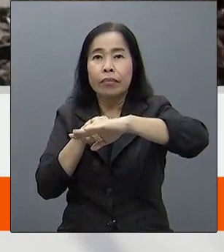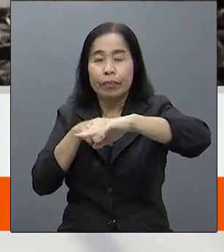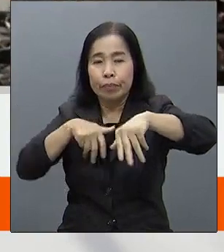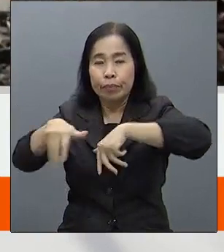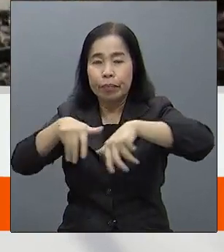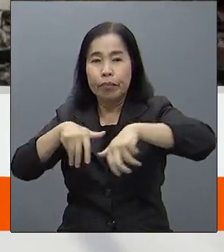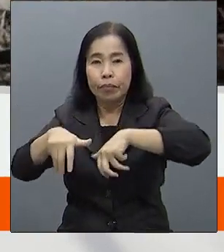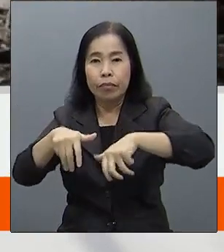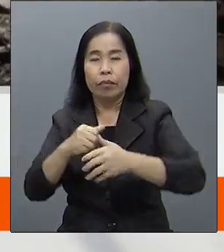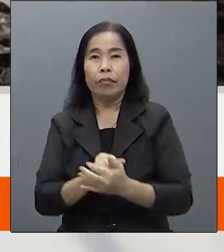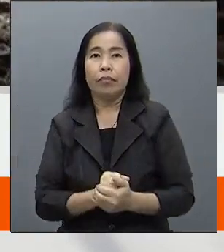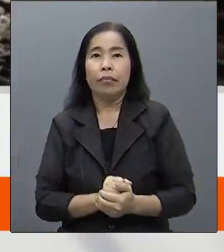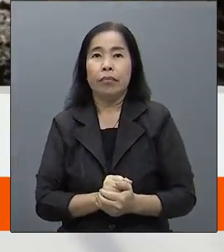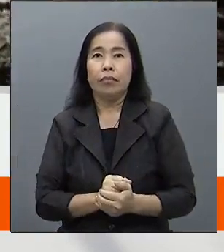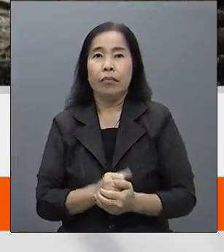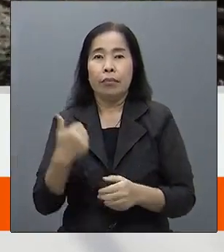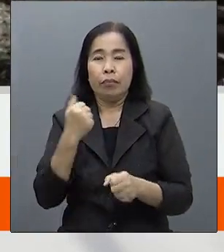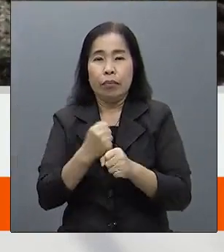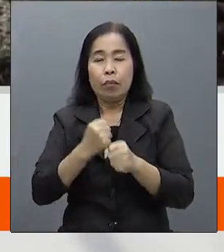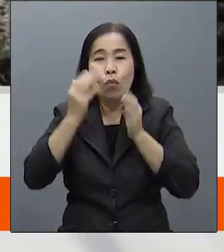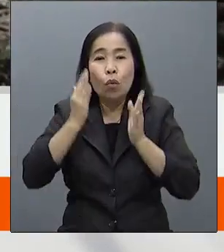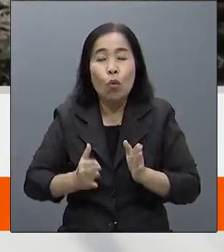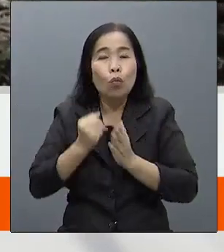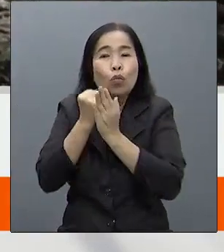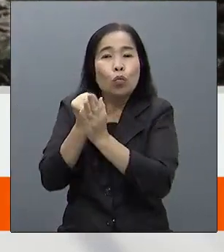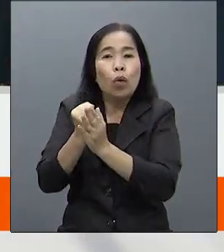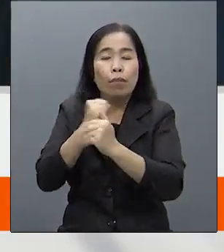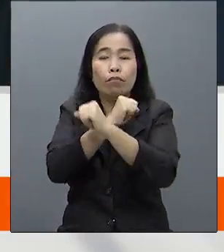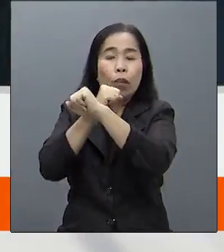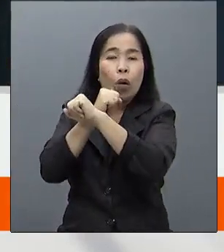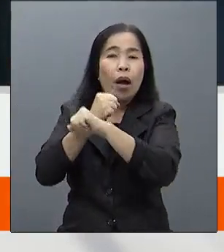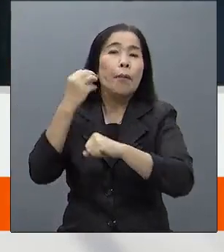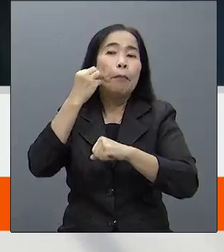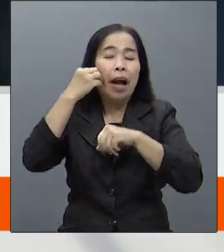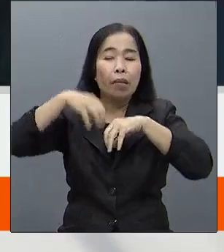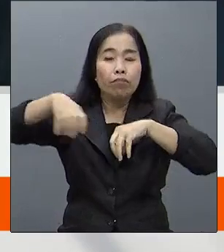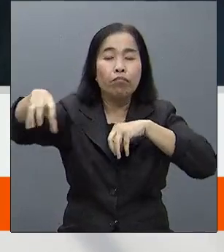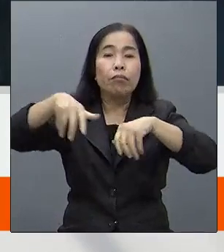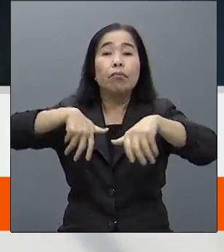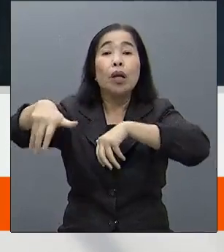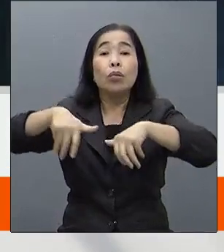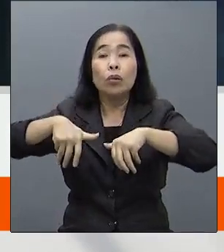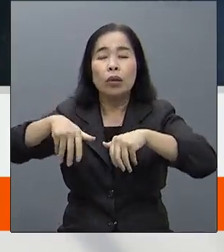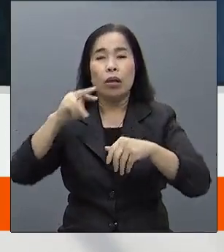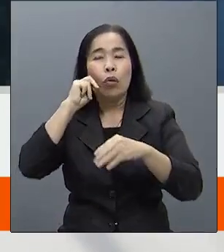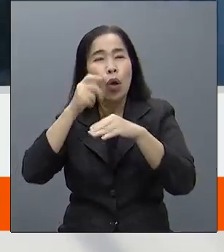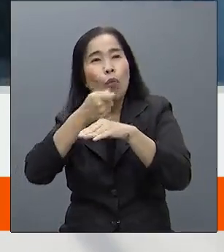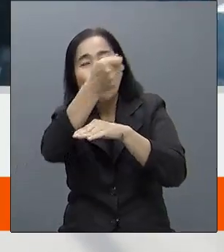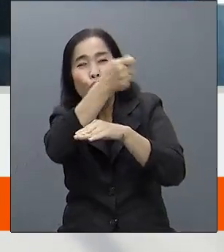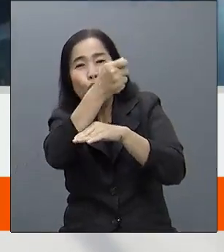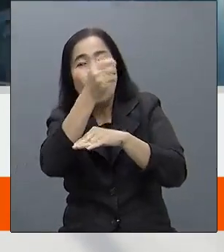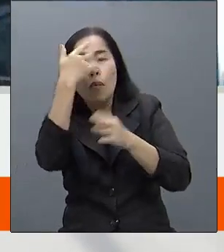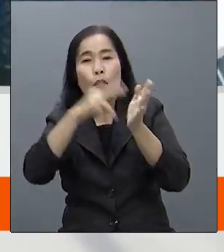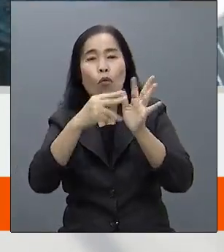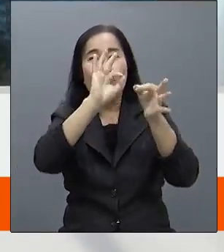งหมู่13ของตำบลเขาพระนะครับ ค ือตรงนี้ยังไม่หลากลงไปข้างล่างนะครับท ี นี้ในภารกิจดับไฟป่าในที่สูงเนี่ยนะ